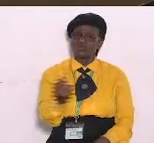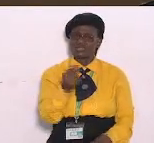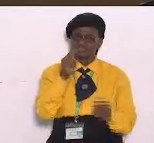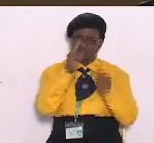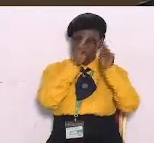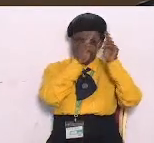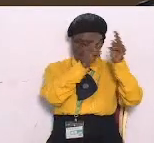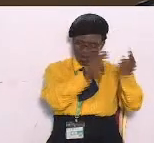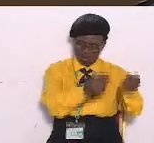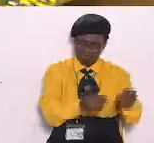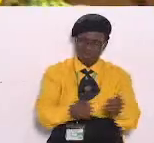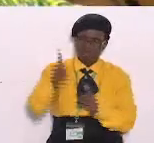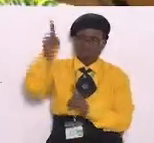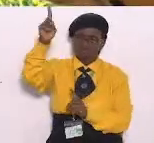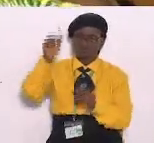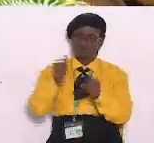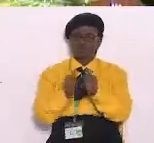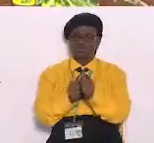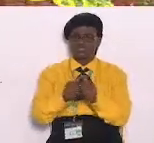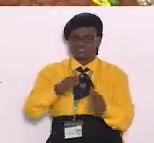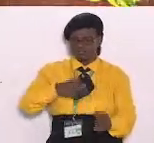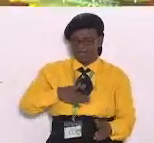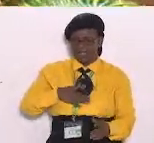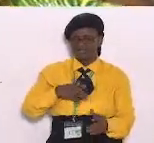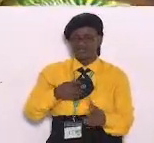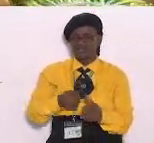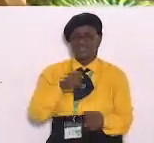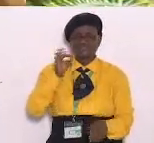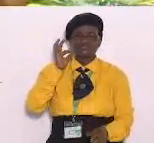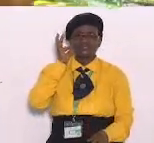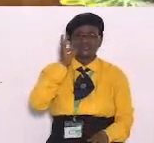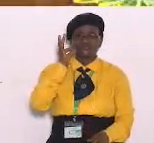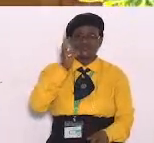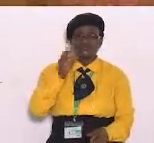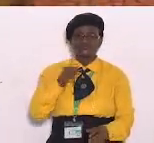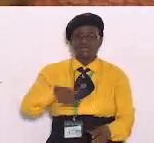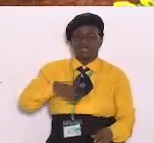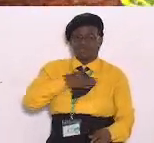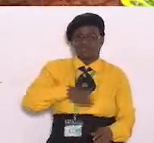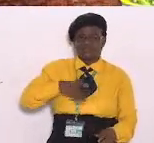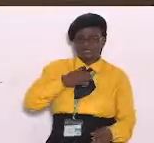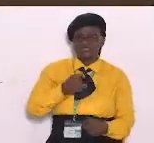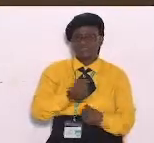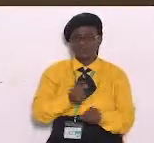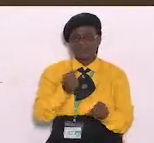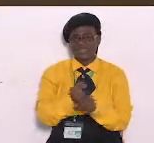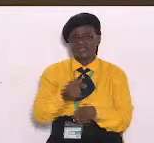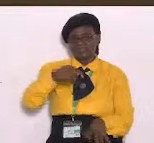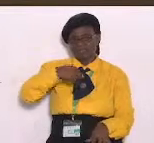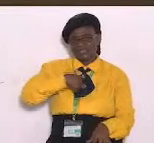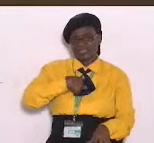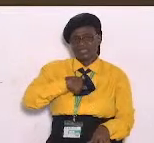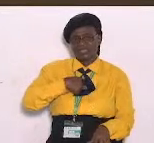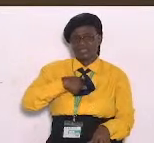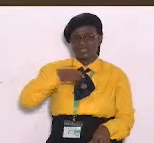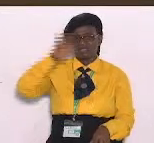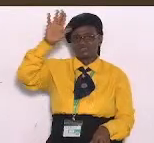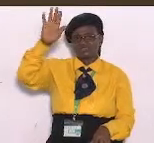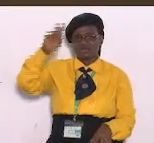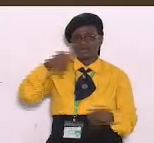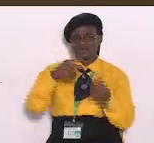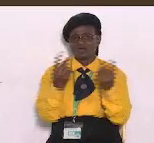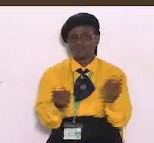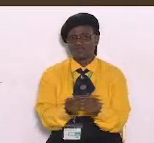je vais constamment t'honorer avec mes prémisses s'il vous plaît rends-moi